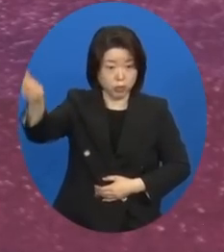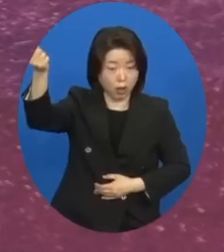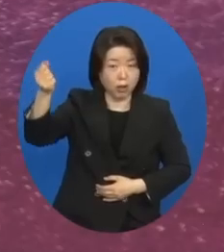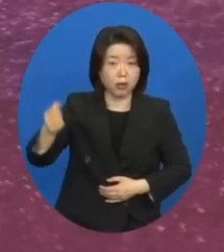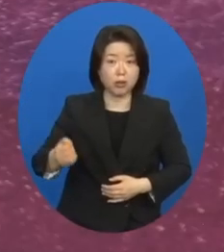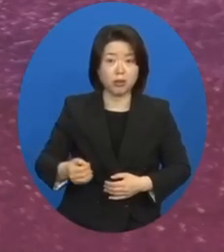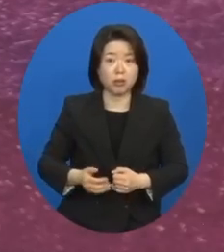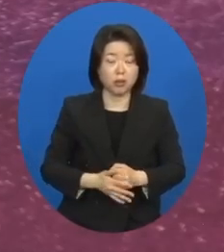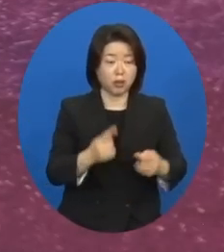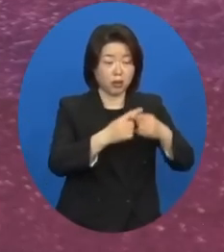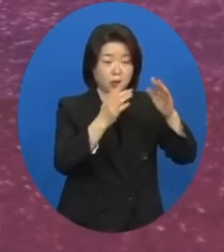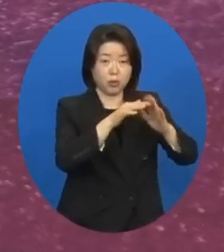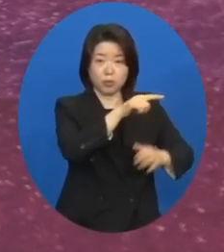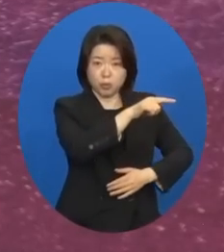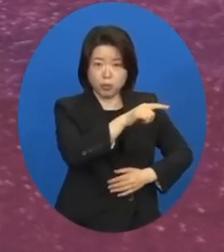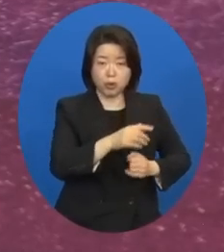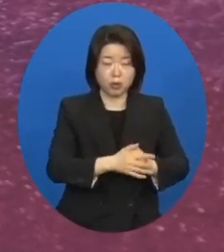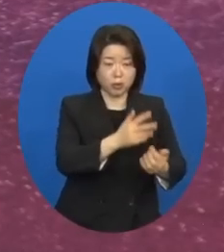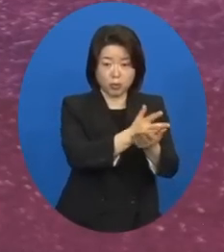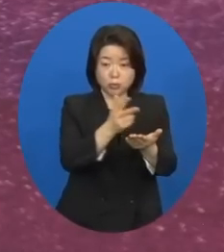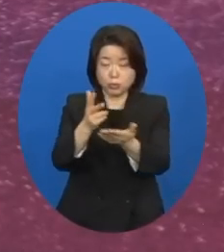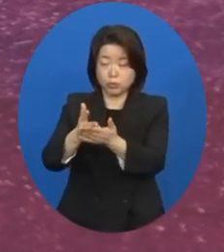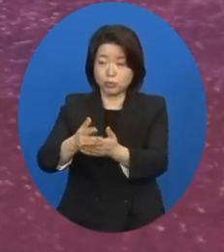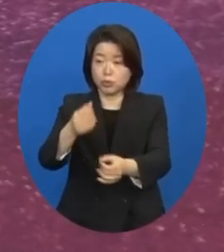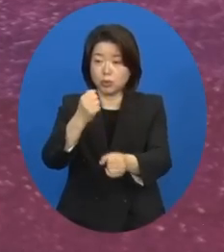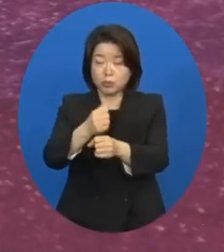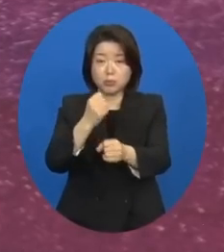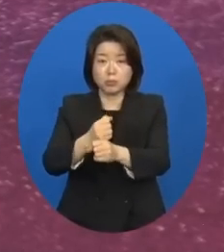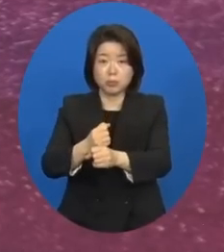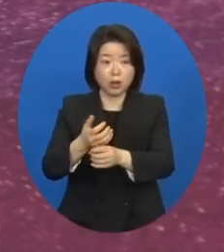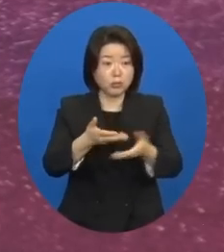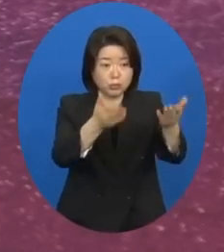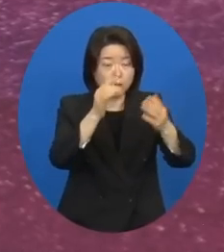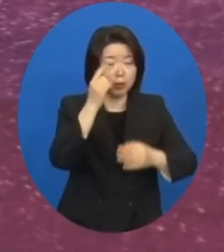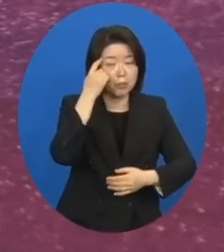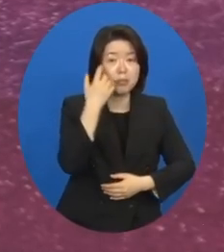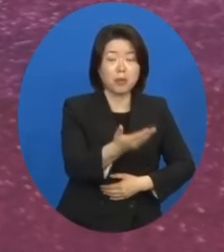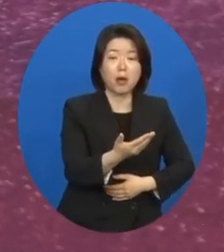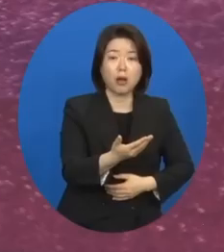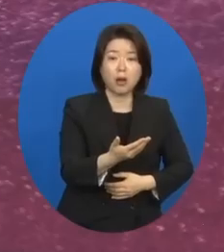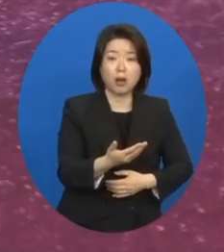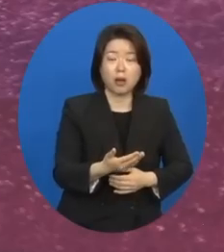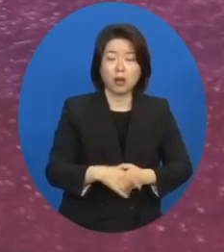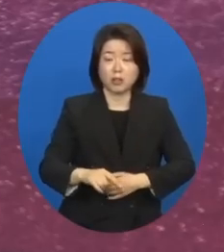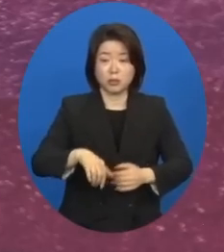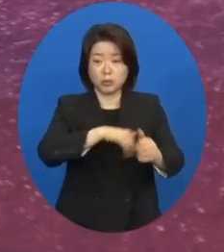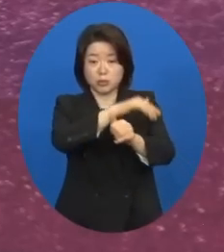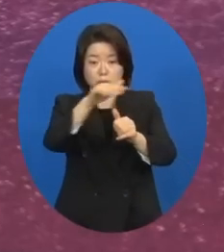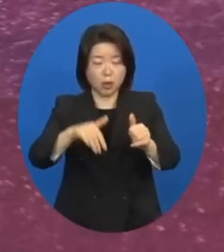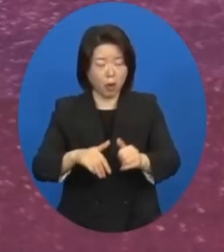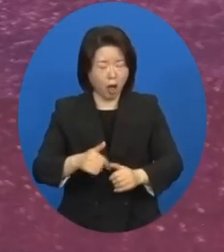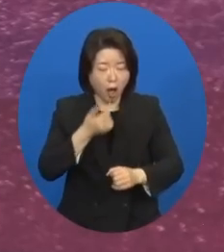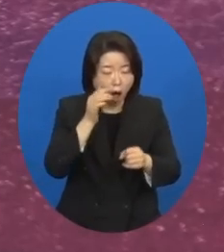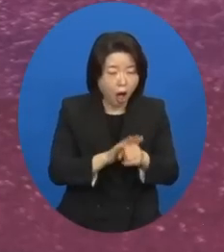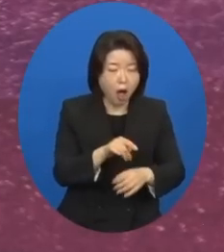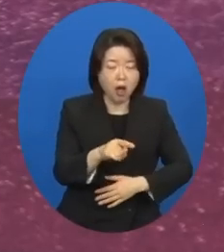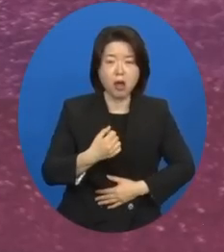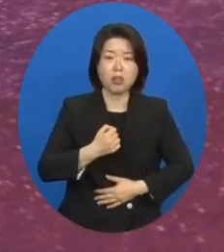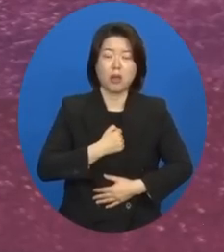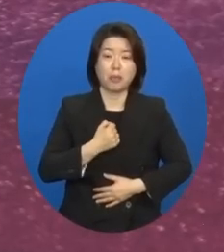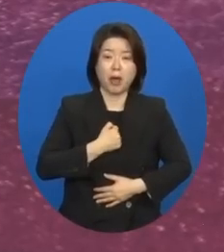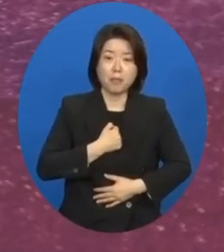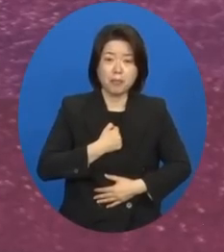교회 주차장까지 만들 교회 주차장까지 만든 거 아니냐 이렇게 말하는 이 형편이 정말